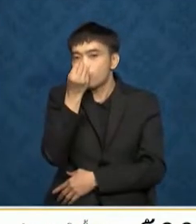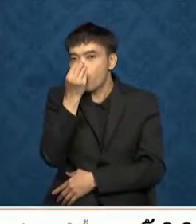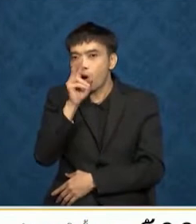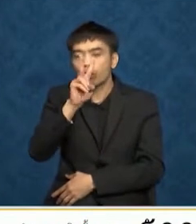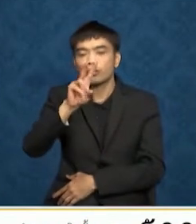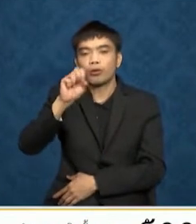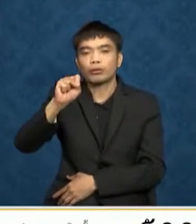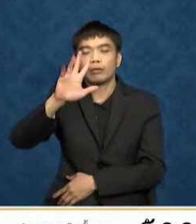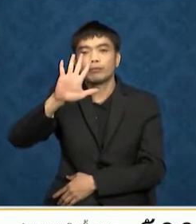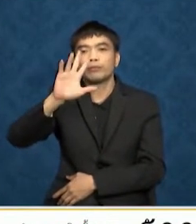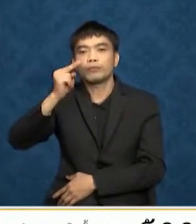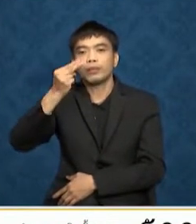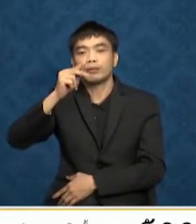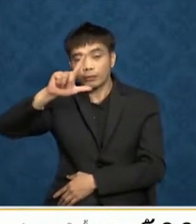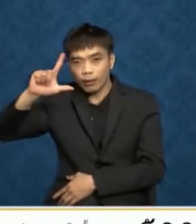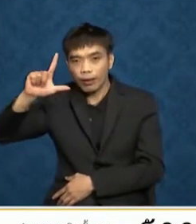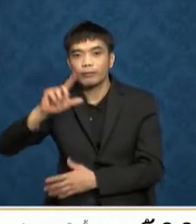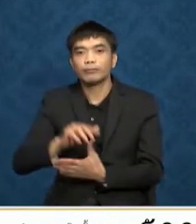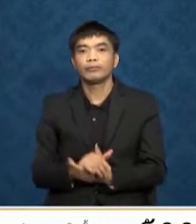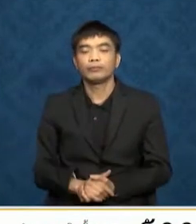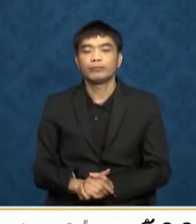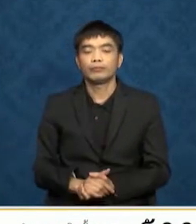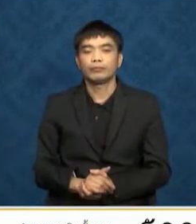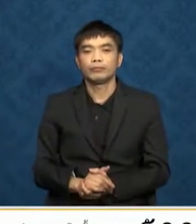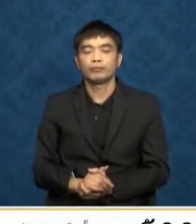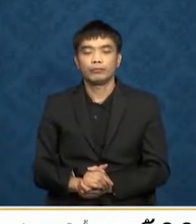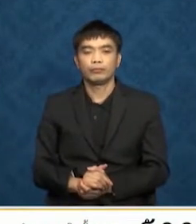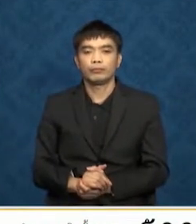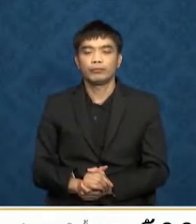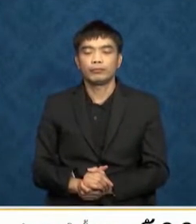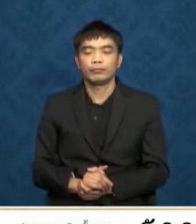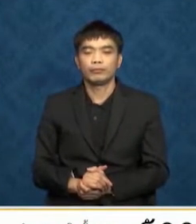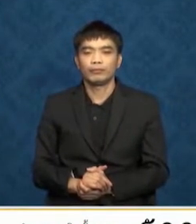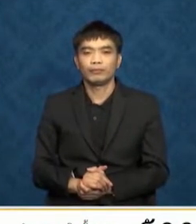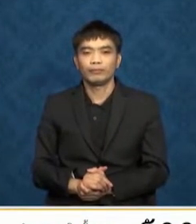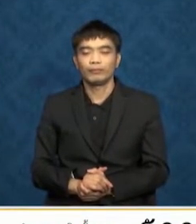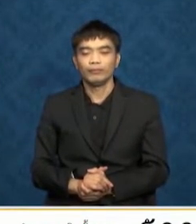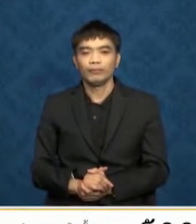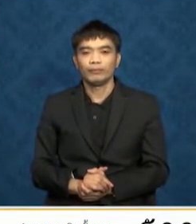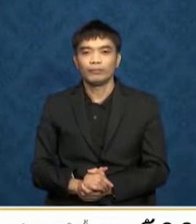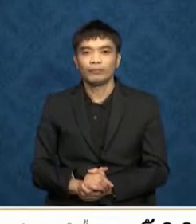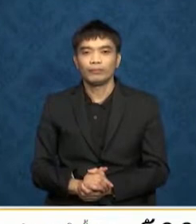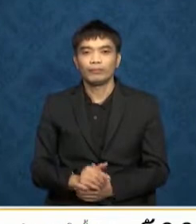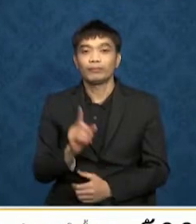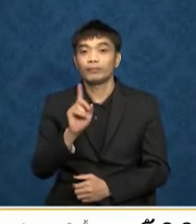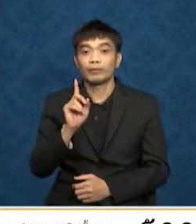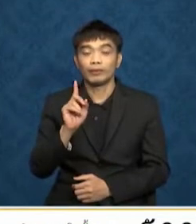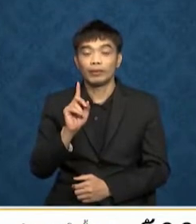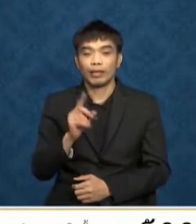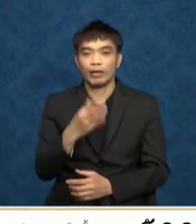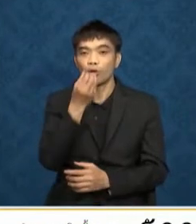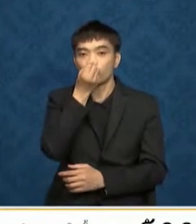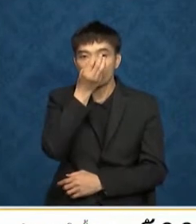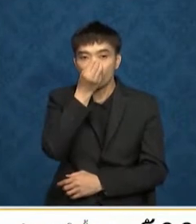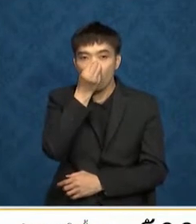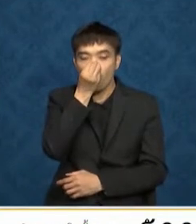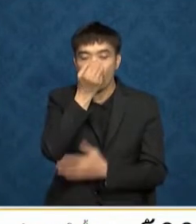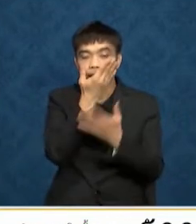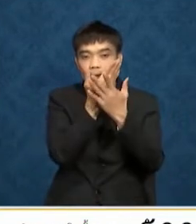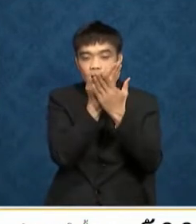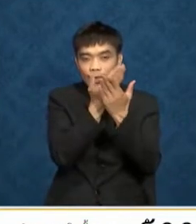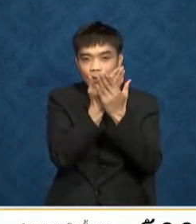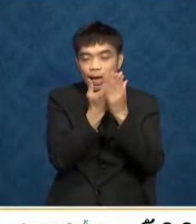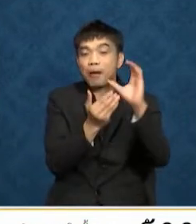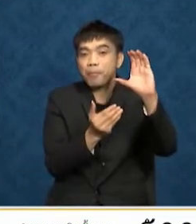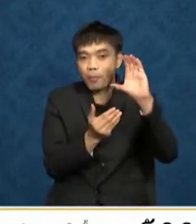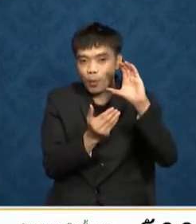250,000ล้านบาทจะเห็นได้ว่าดอกเบี้ยเงินต้นส่วนดอกเบี้ยหนี้